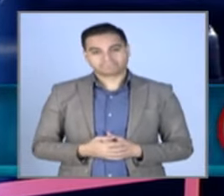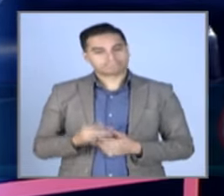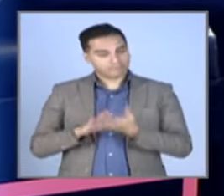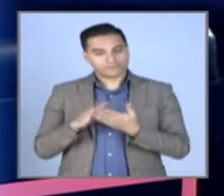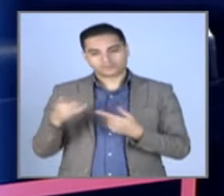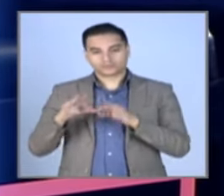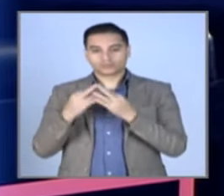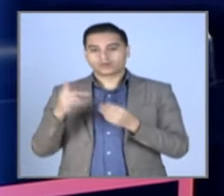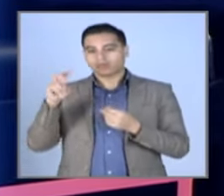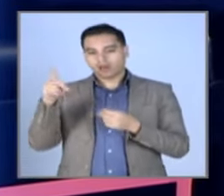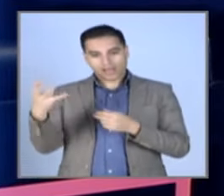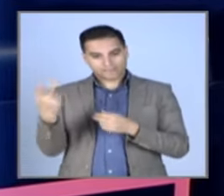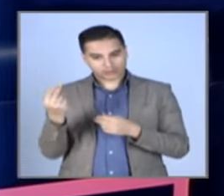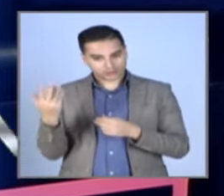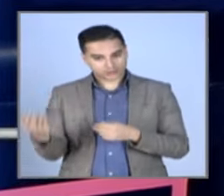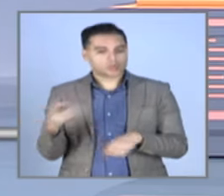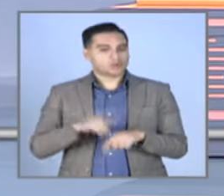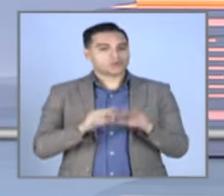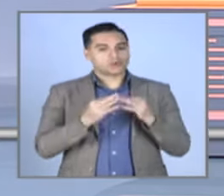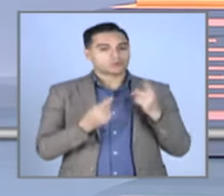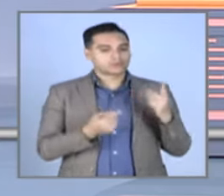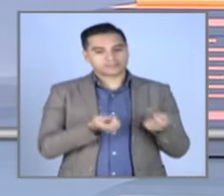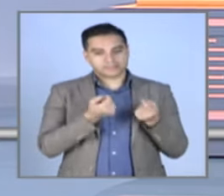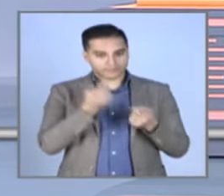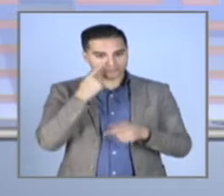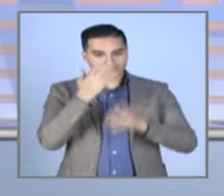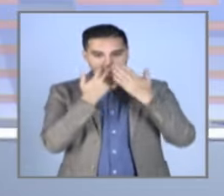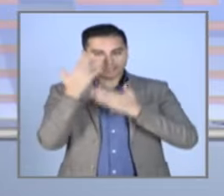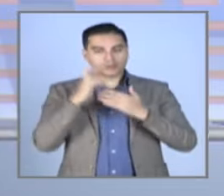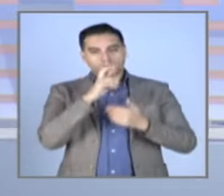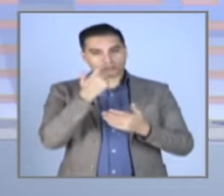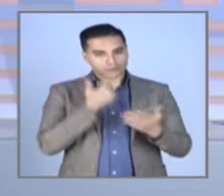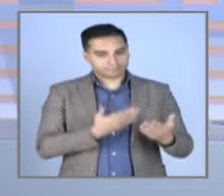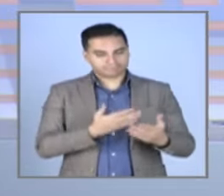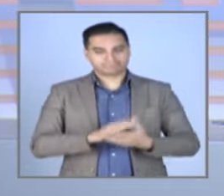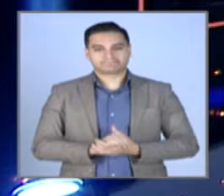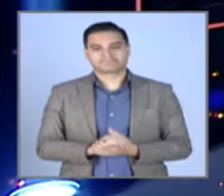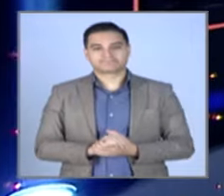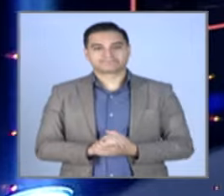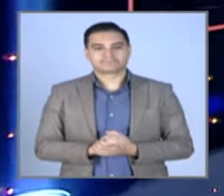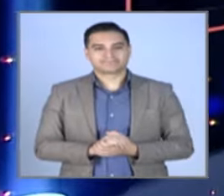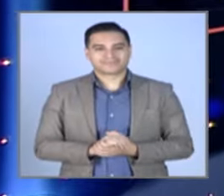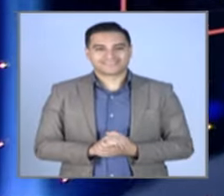برافو عليكم عائلة طه، 20 عائلة طه، عائلة البسيوني، تاريخ والسؤال.